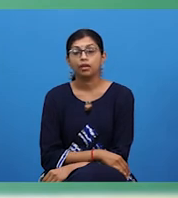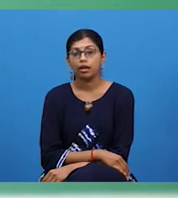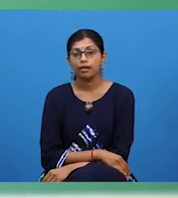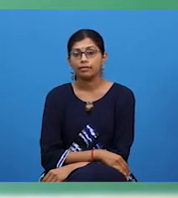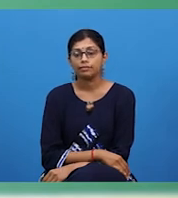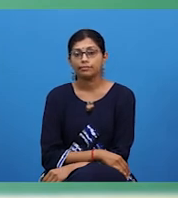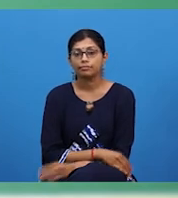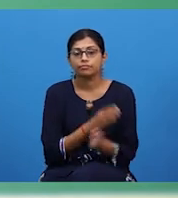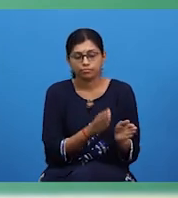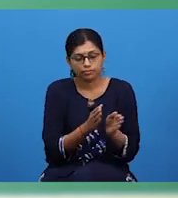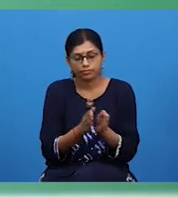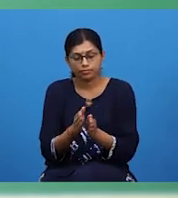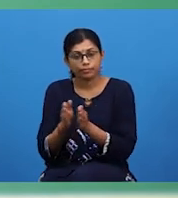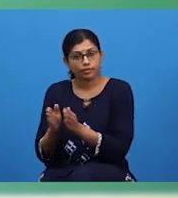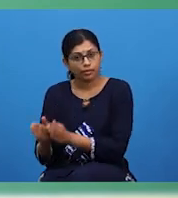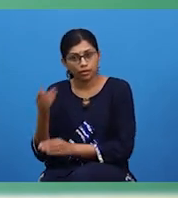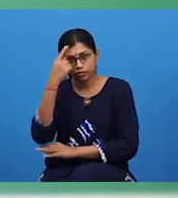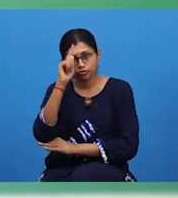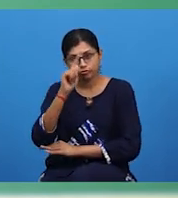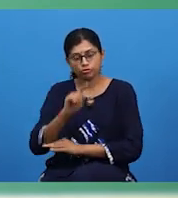sebutkan turutan untuk saluran pencernaan.